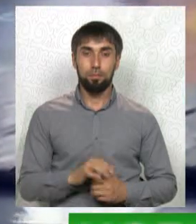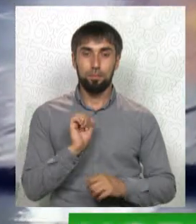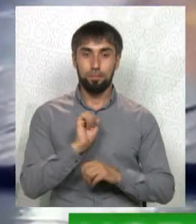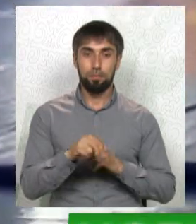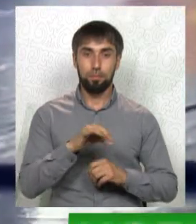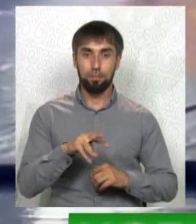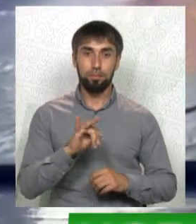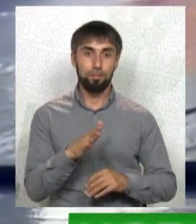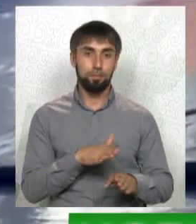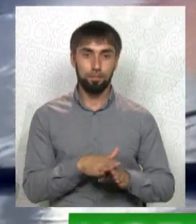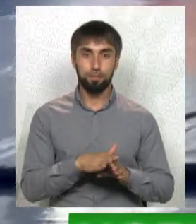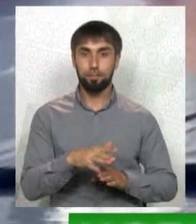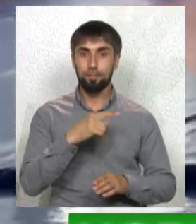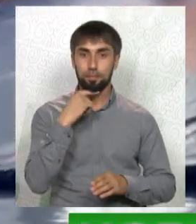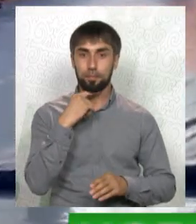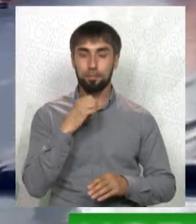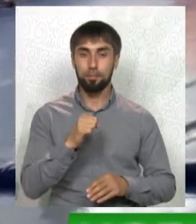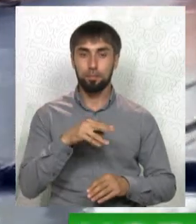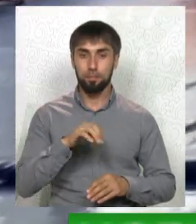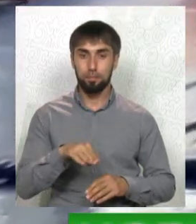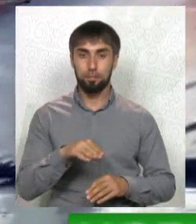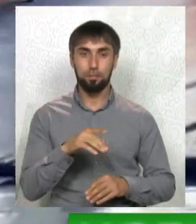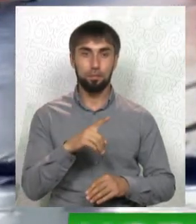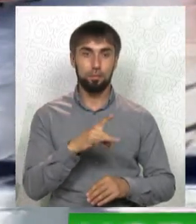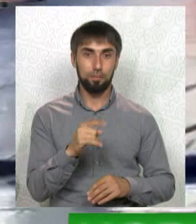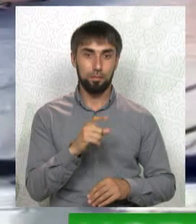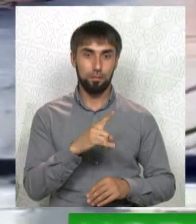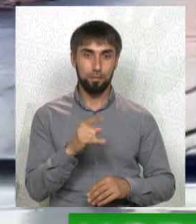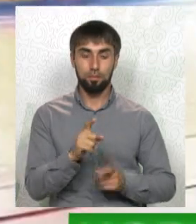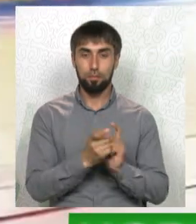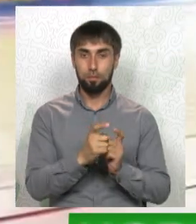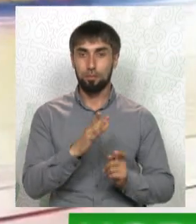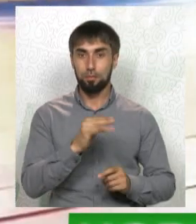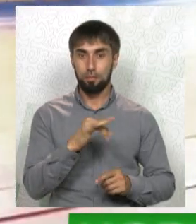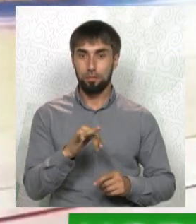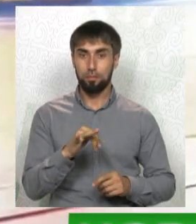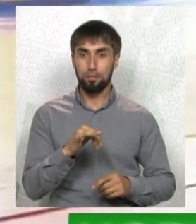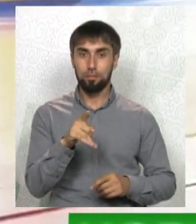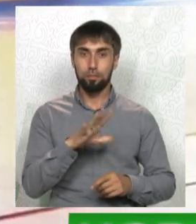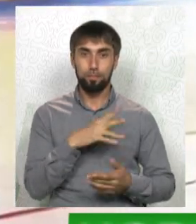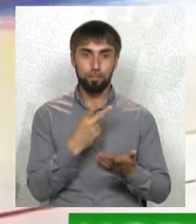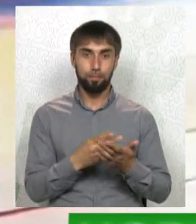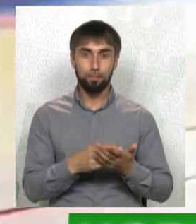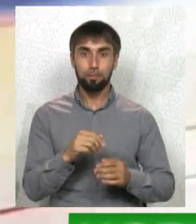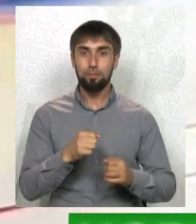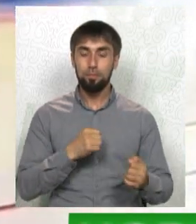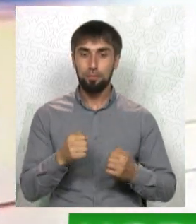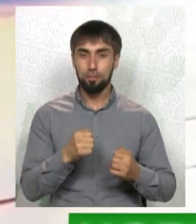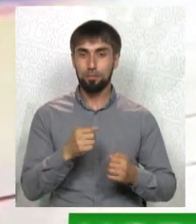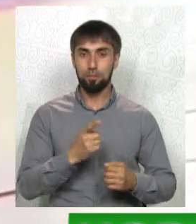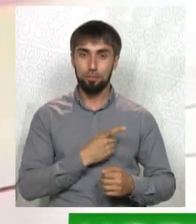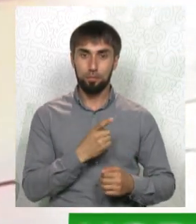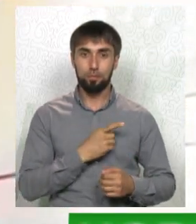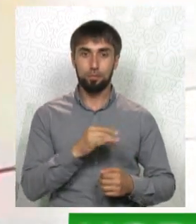Победные приемы в исполнении ингушских атлетов. Раз за разом наши борцы вольного стиля демонстрируют на борцовских коврах